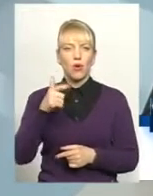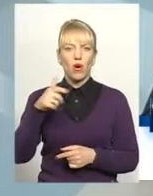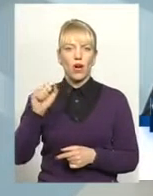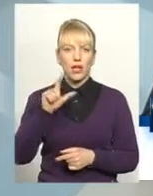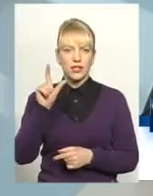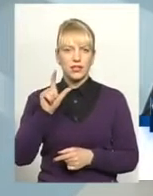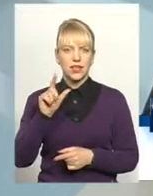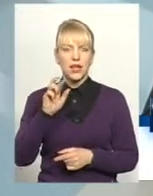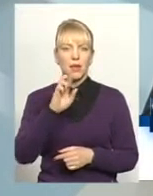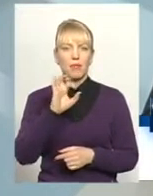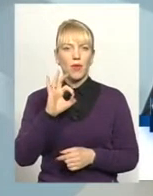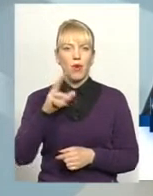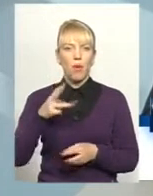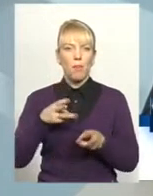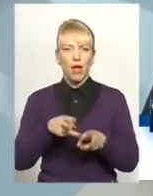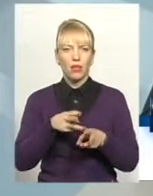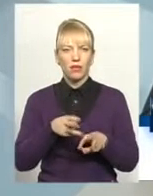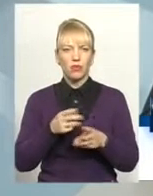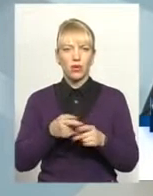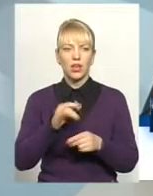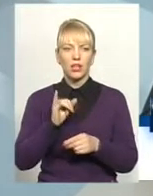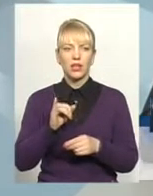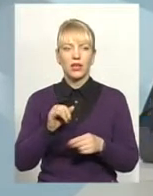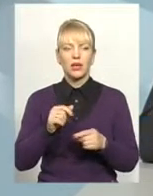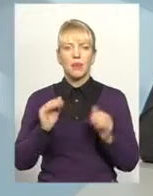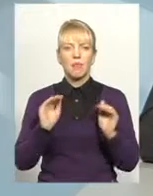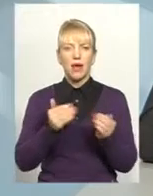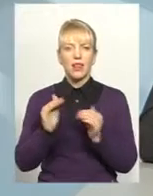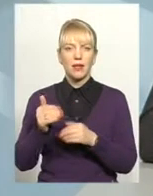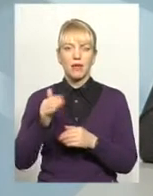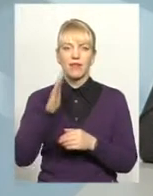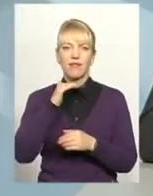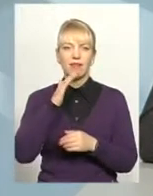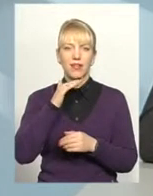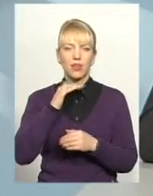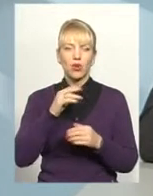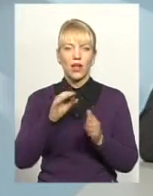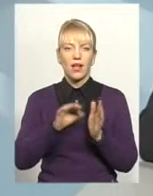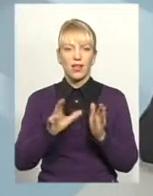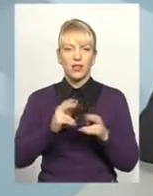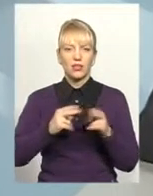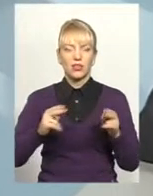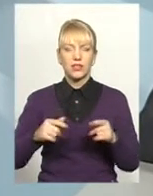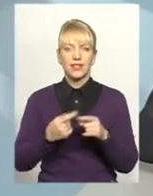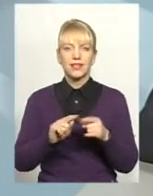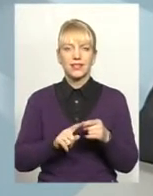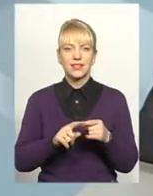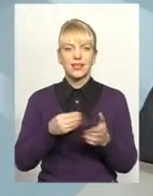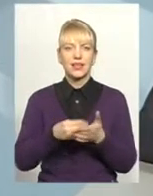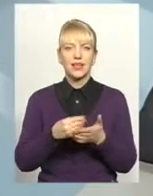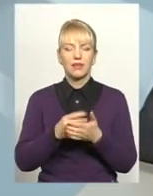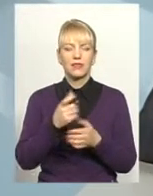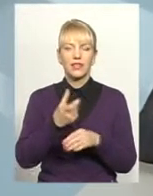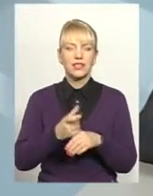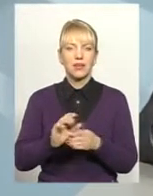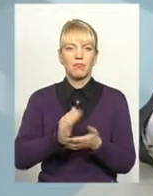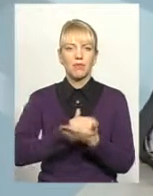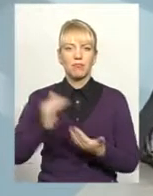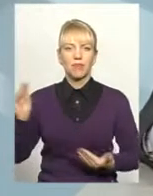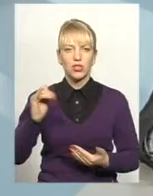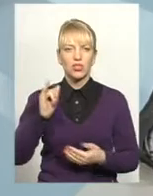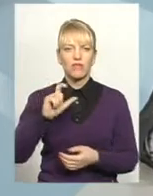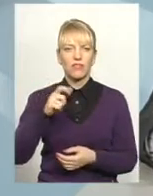на біопаливі і малими гідроелектростанціями. Ці тарифи найвищі в Європі. Через те вони